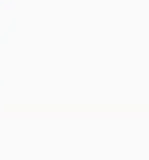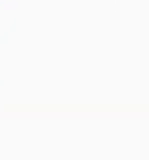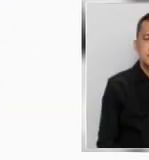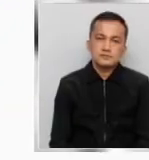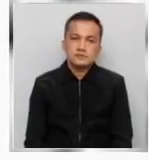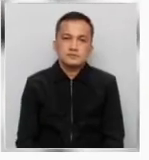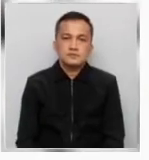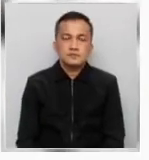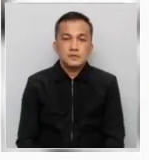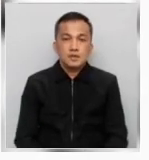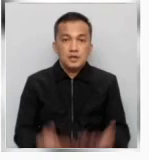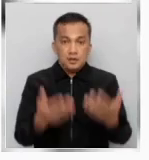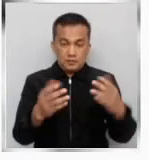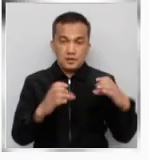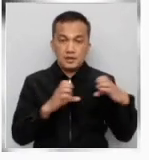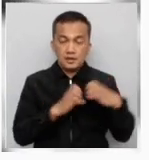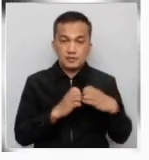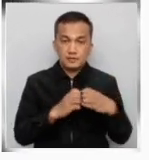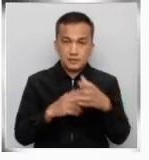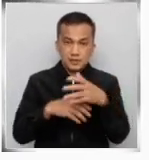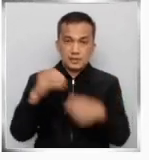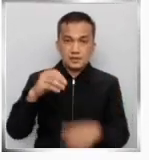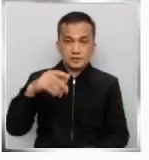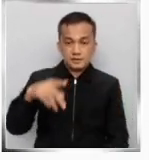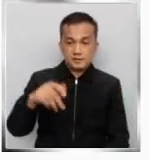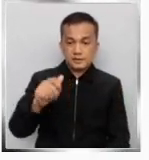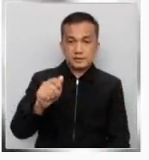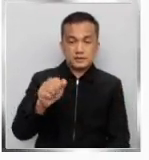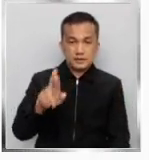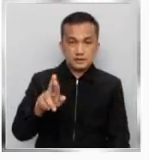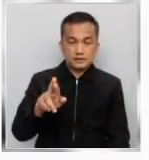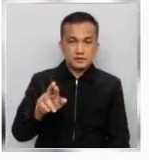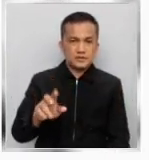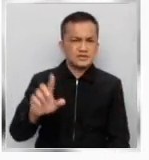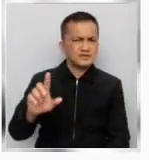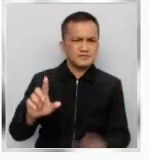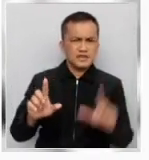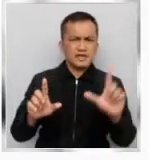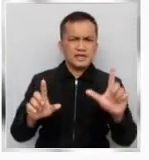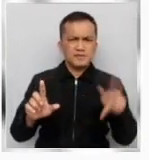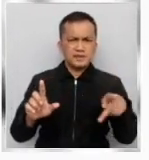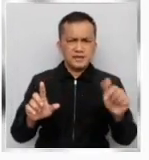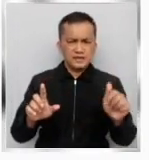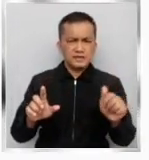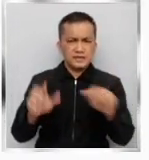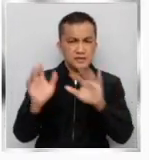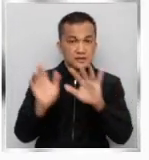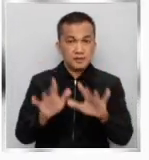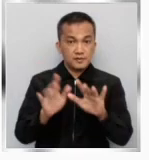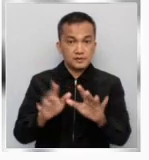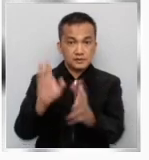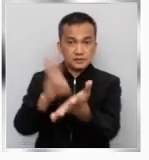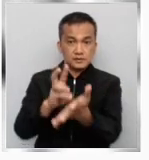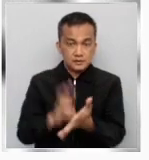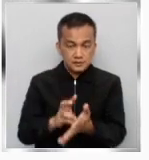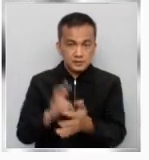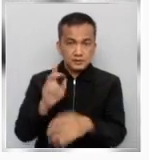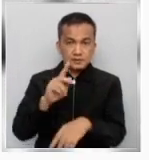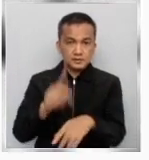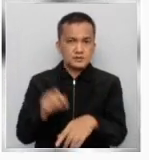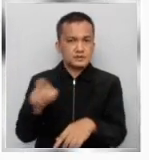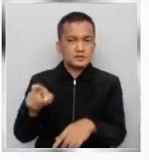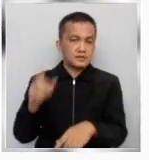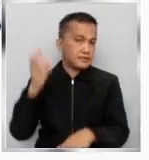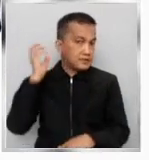Mga kapuso, nakalabas na ng Philippine Area of Responsibility yung low pressure area na nagpaulan po ha, sa ilang bahagi ng bansa, lalo dyan sa Mindanao nitong